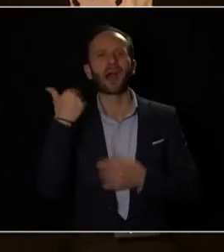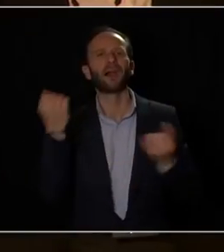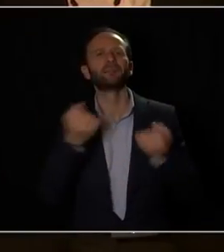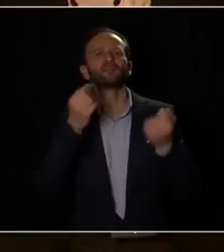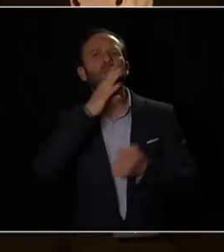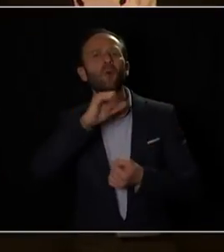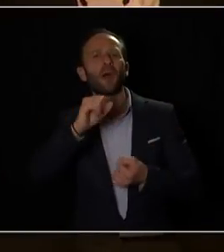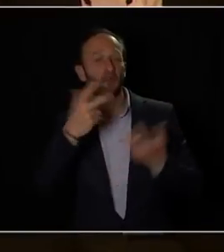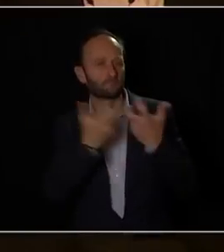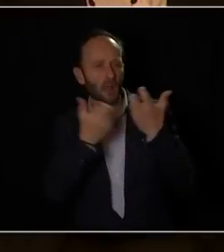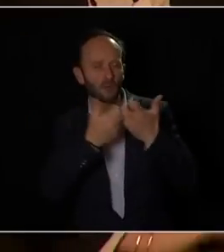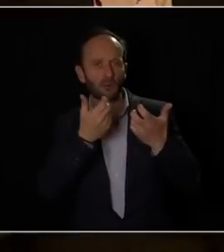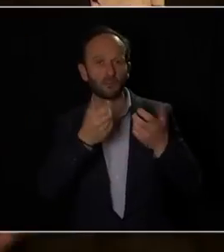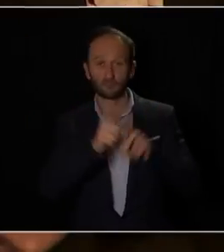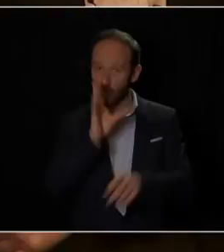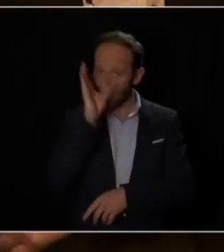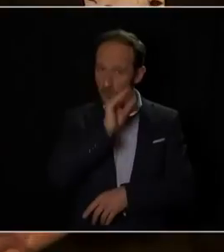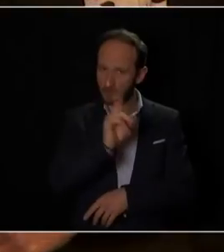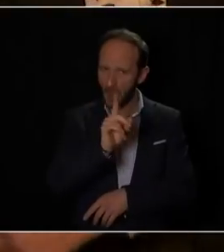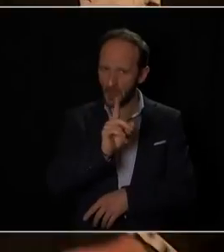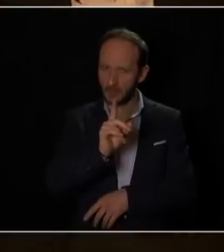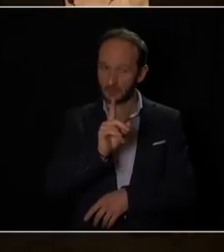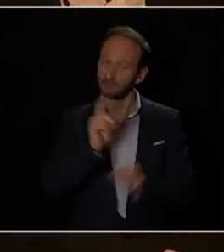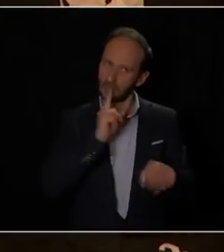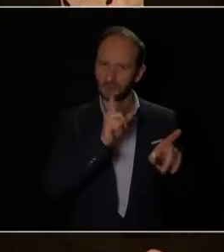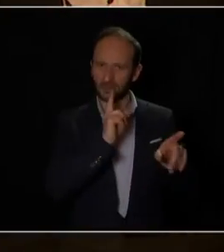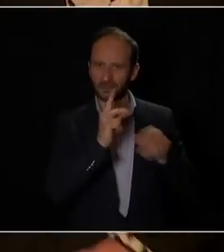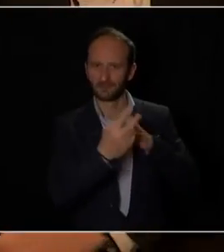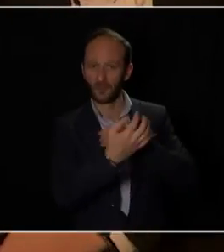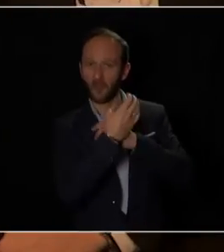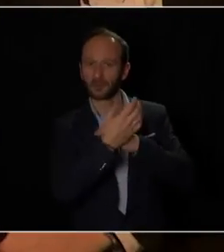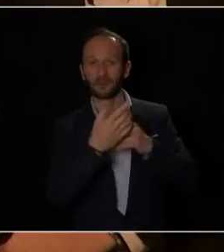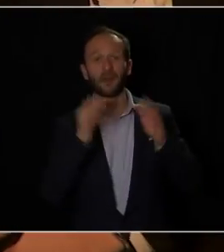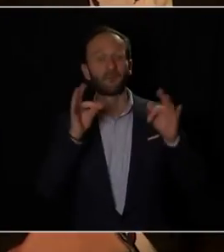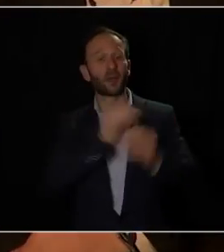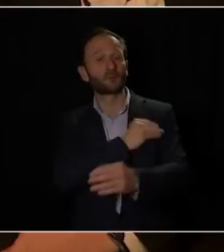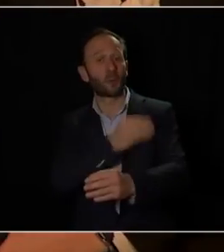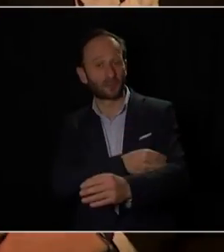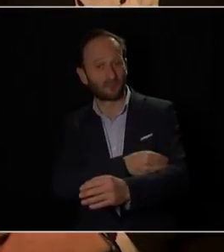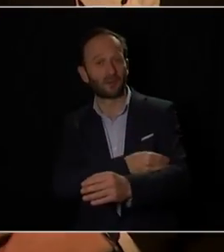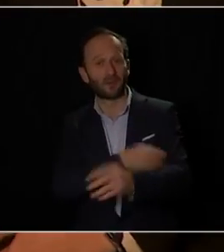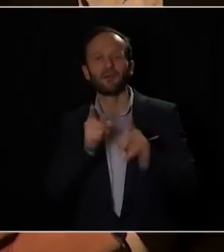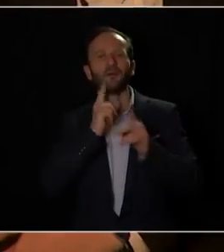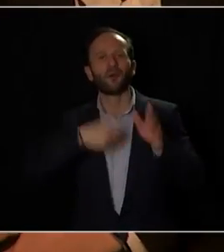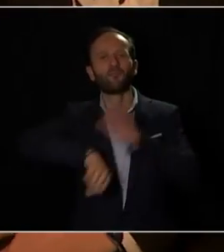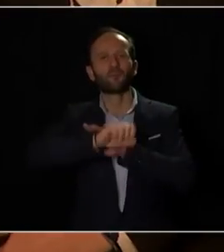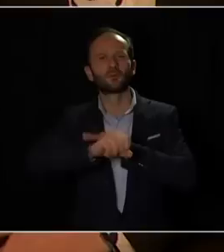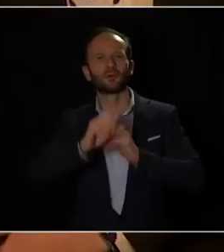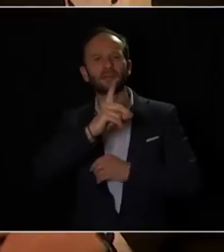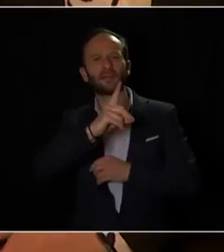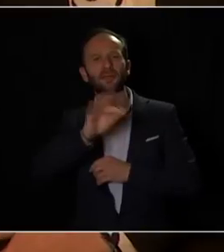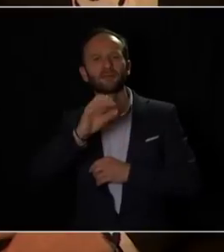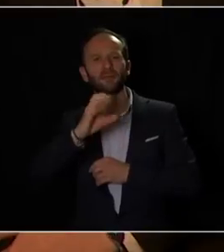de Noël. Et je n'oublierai pas, et vous m'en auriez voulu, la partie sportive avec la montée du DFCO en Ligue